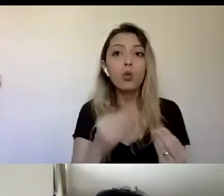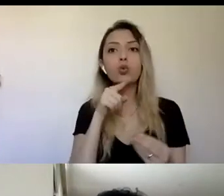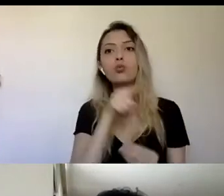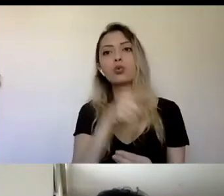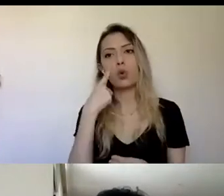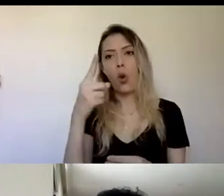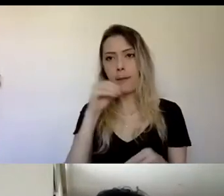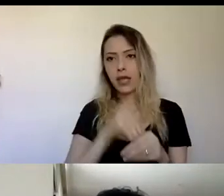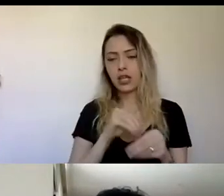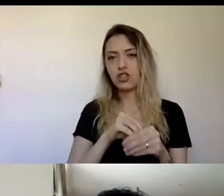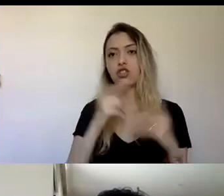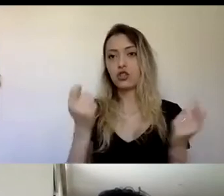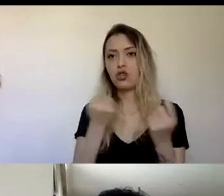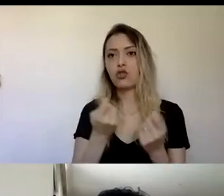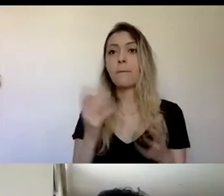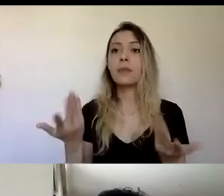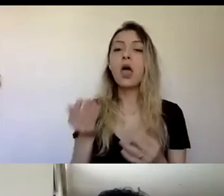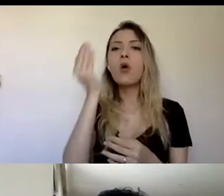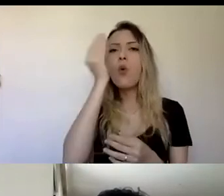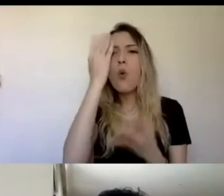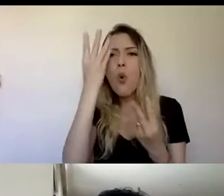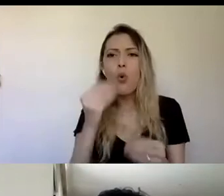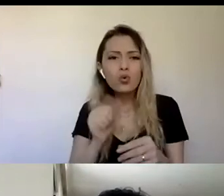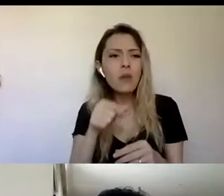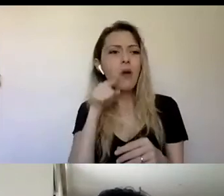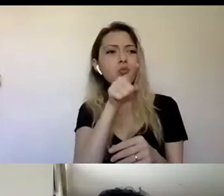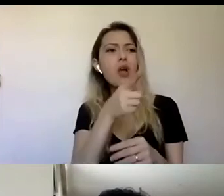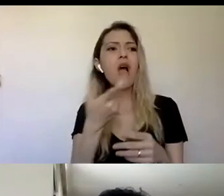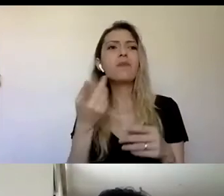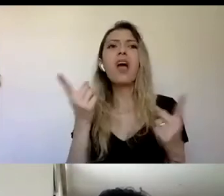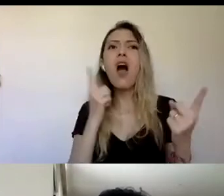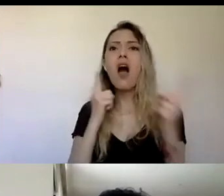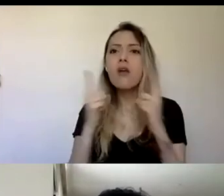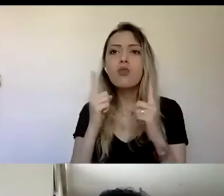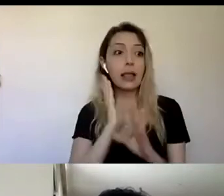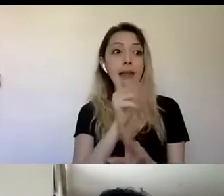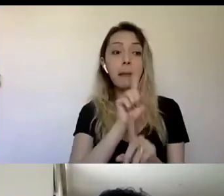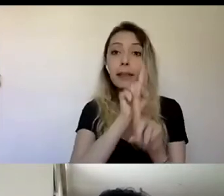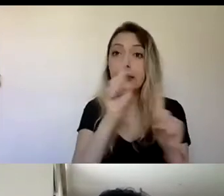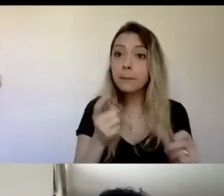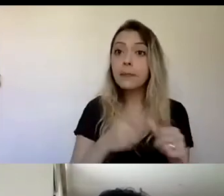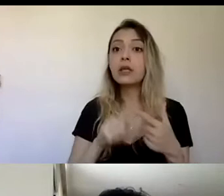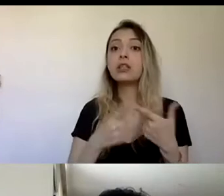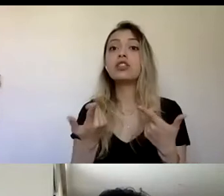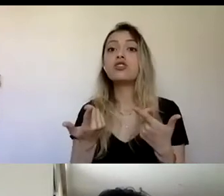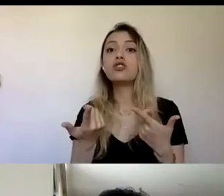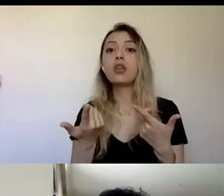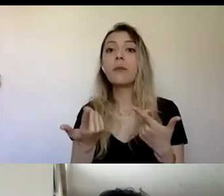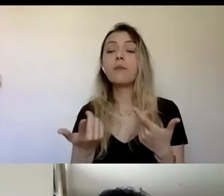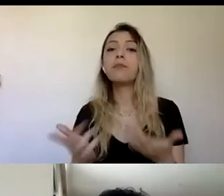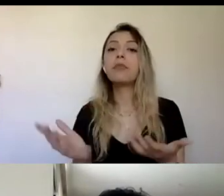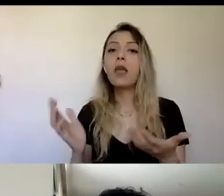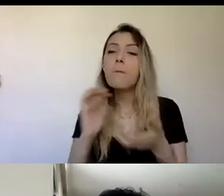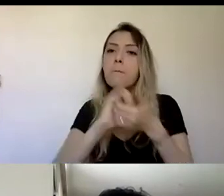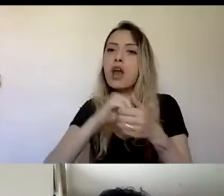yoksulluk sınırının altında kaç kişi adli hizmetlere ulaşabildi? Barışçıl gösteri hakkını kullanırken kaç kişi tutuklandı?